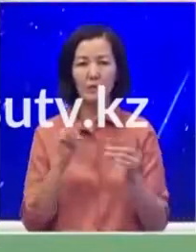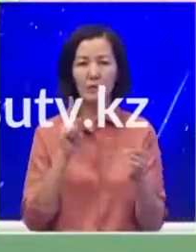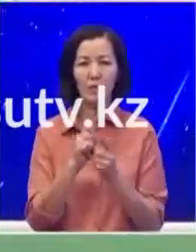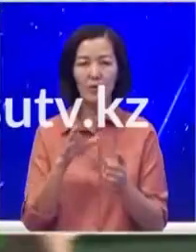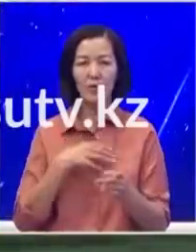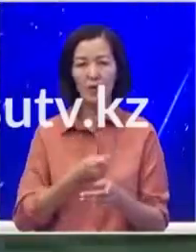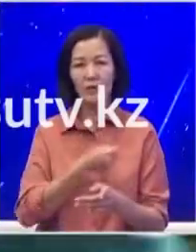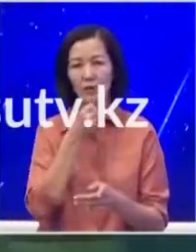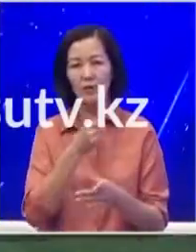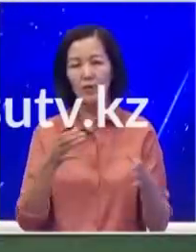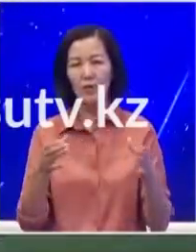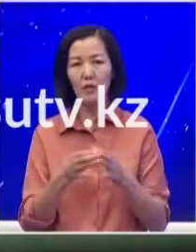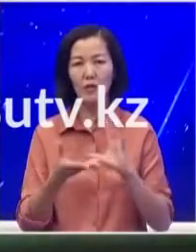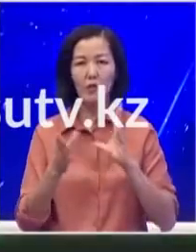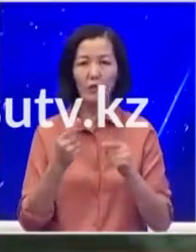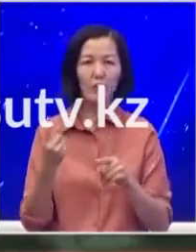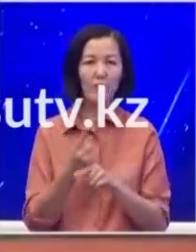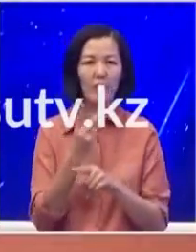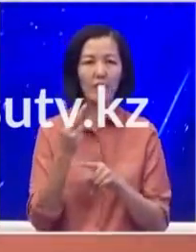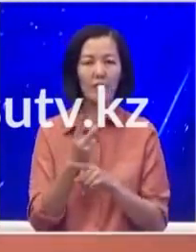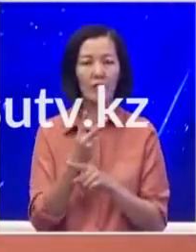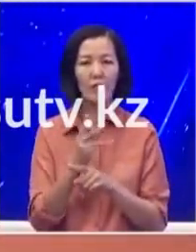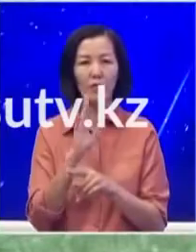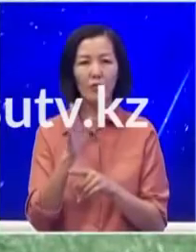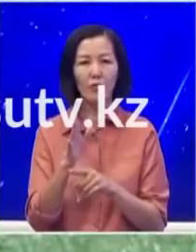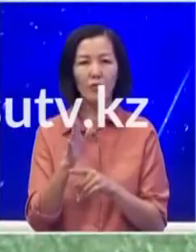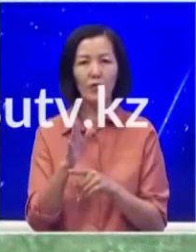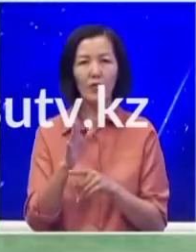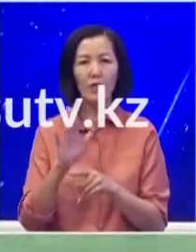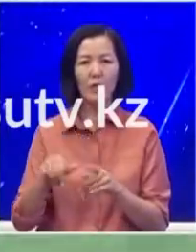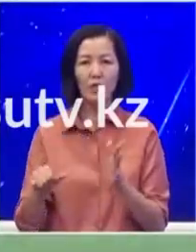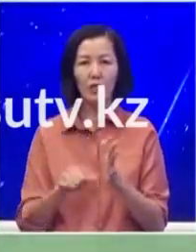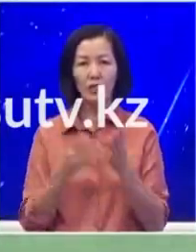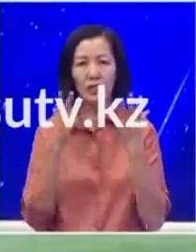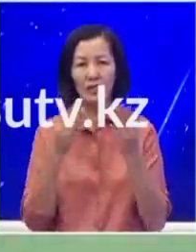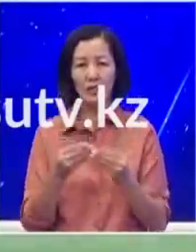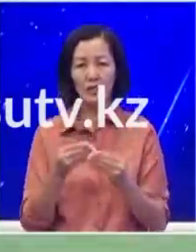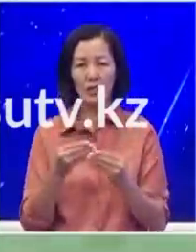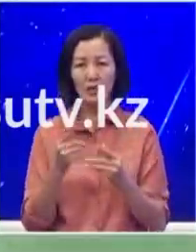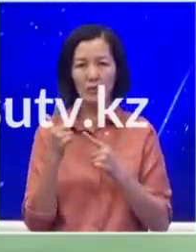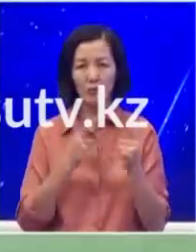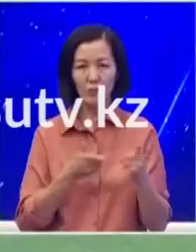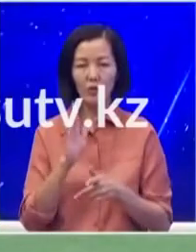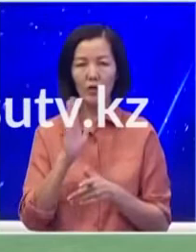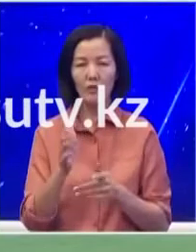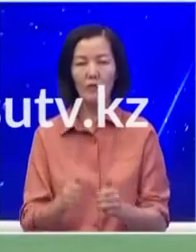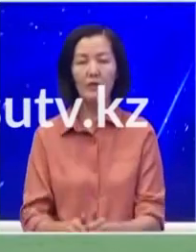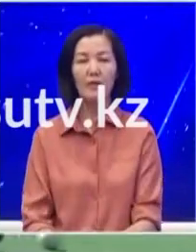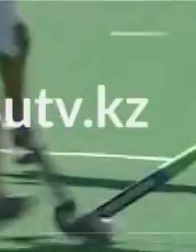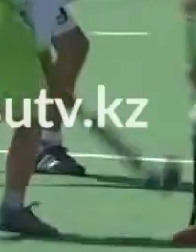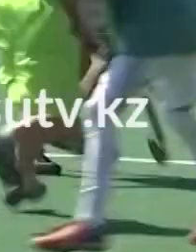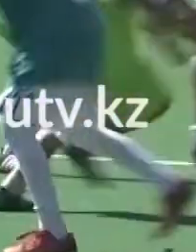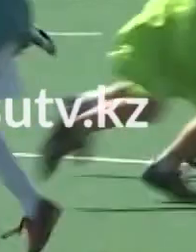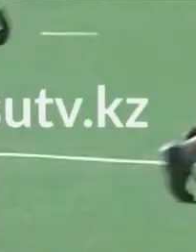взросло-возрастной категории. Результаты первого и второго туров будут подведены через 6 игровых дней. Лилия Штогрина, Ержан Тусен,